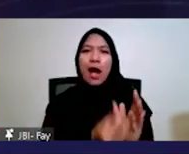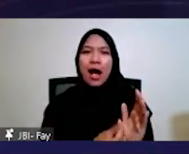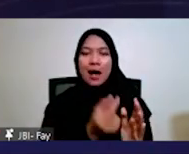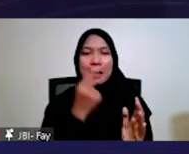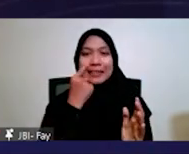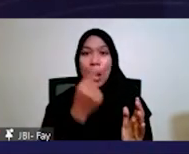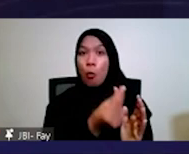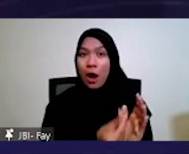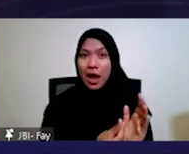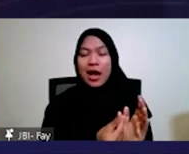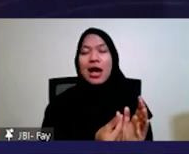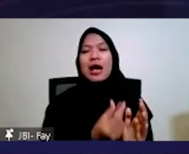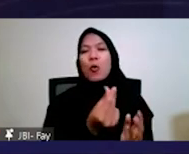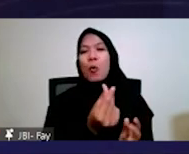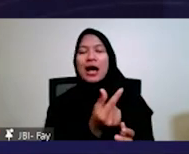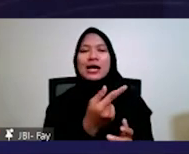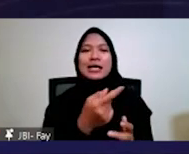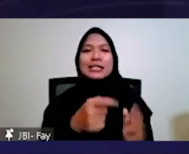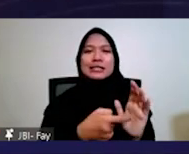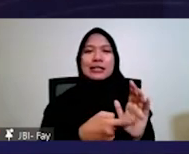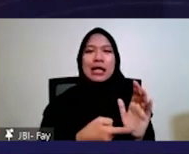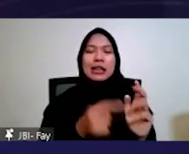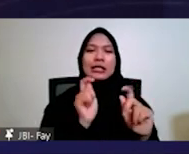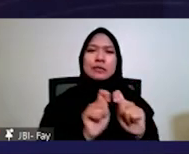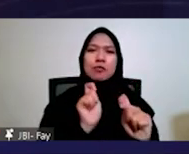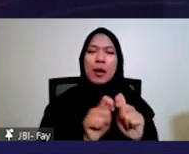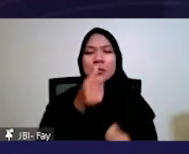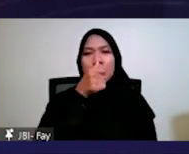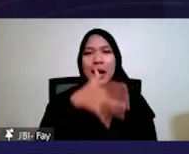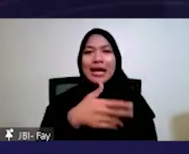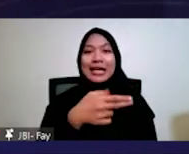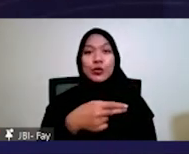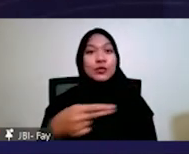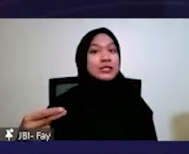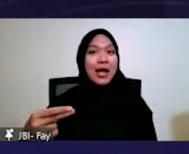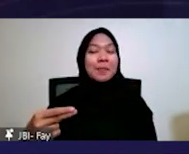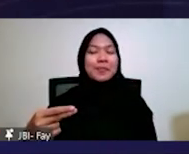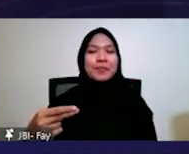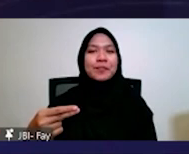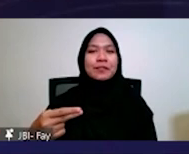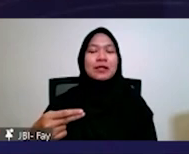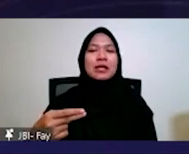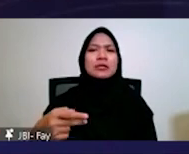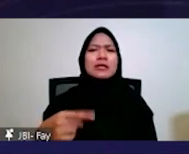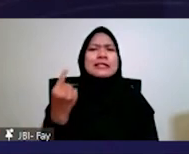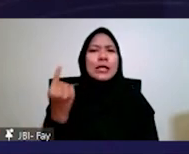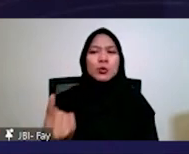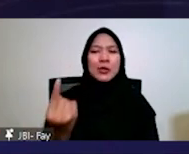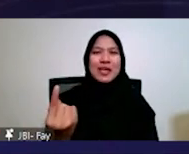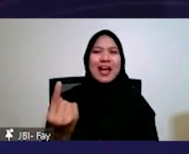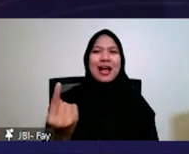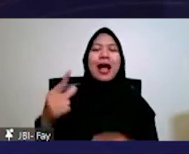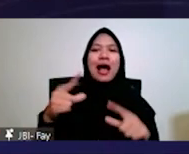uang digital yang diterbitkan oleh Bang Reza sebagai satu-satunya